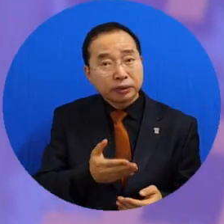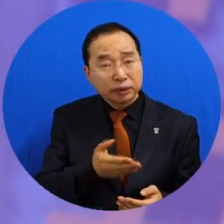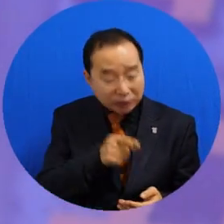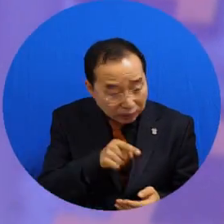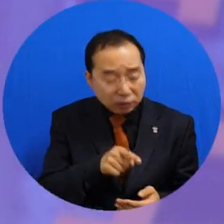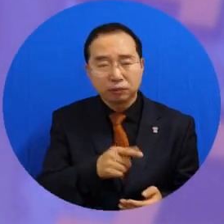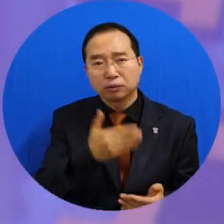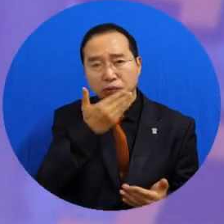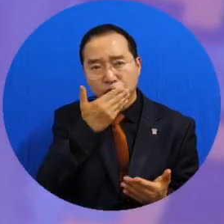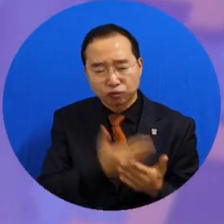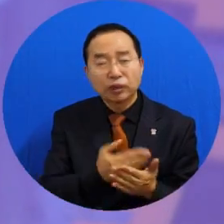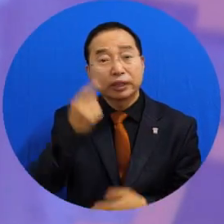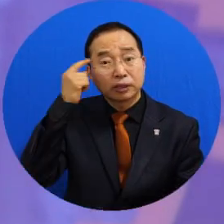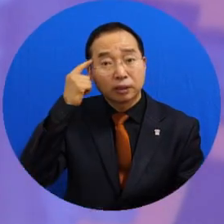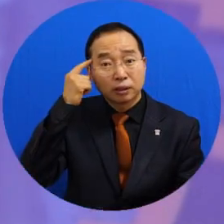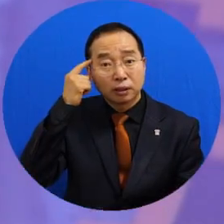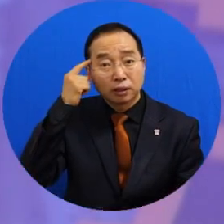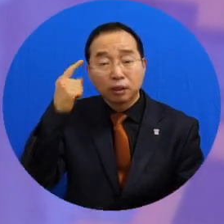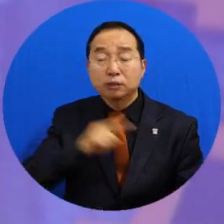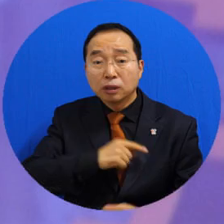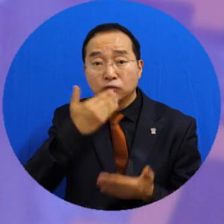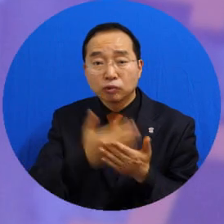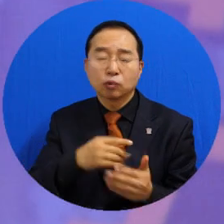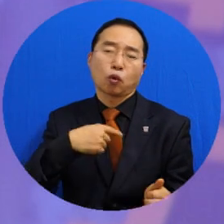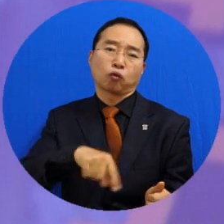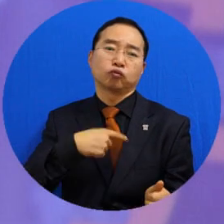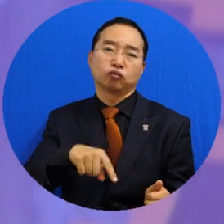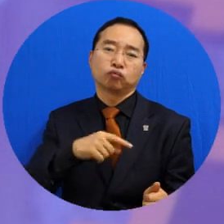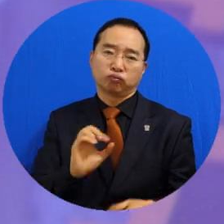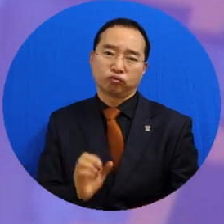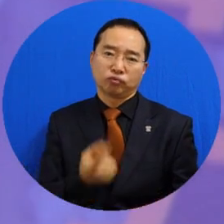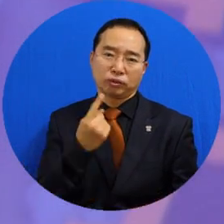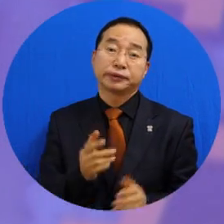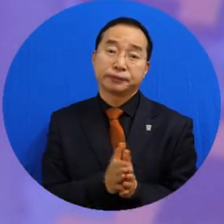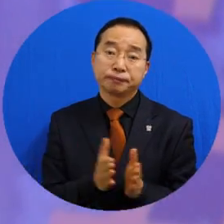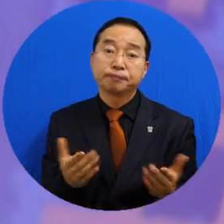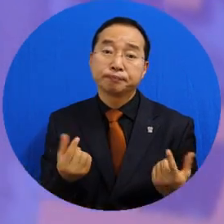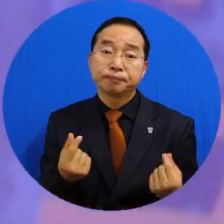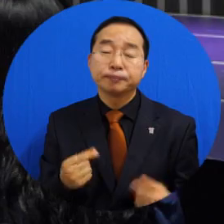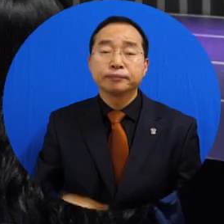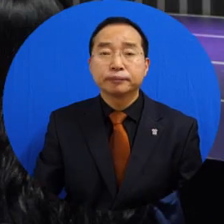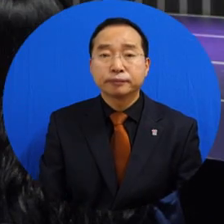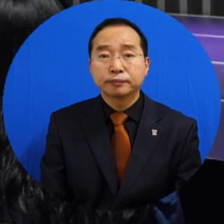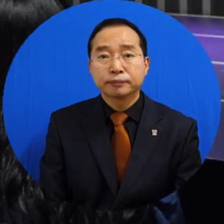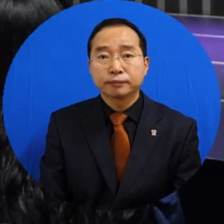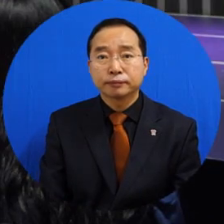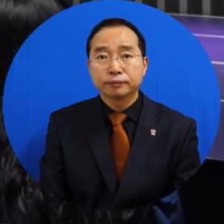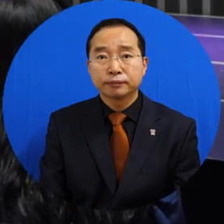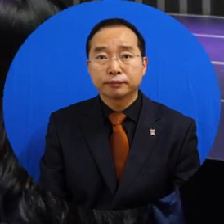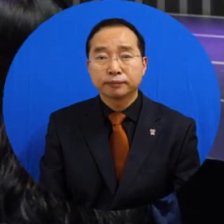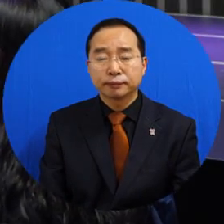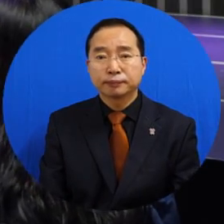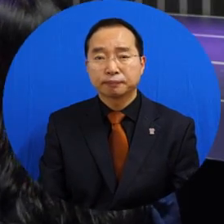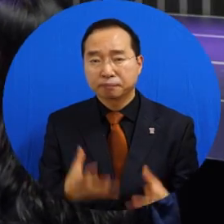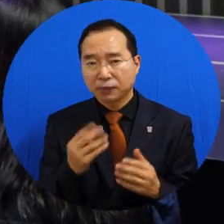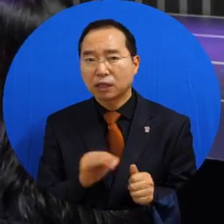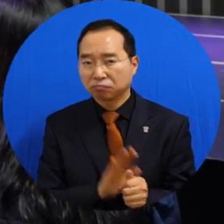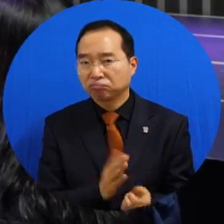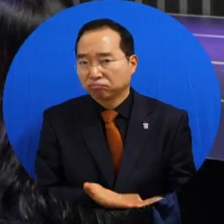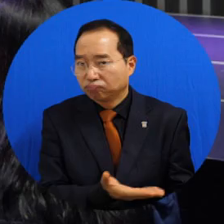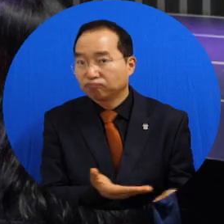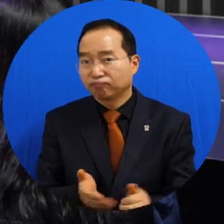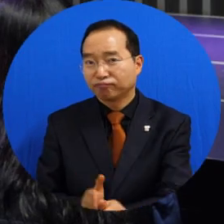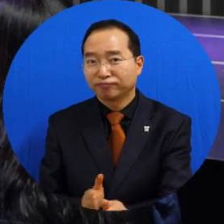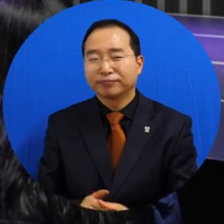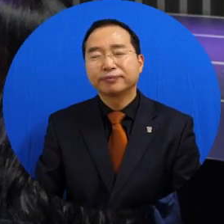그런 과정이 굉장히 중요한 것 같아요. 모든 건 사실 교육으로부터 시작을 하니까요. 그렇죠? 네. 많이 도와주세요.